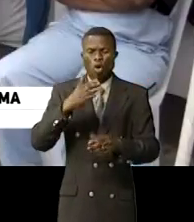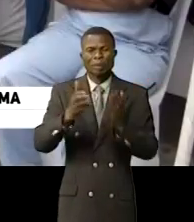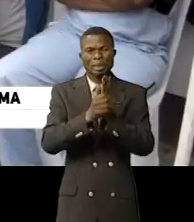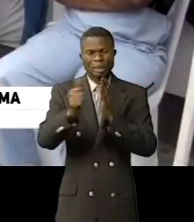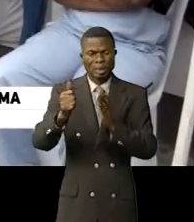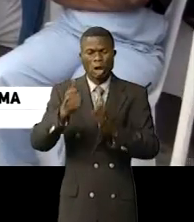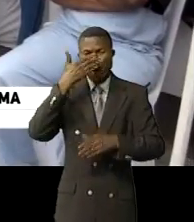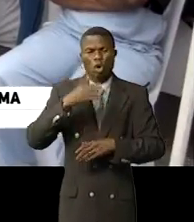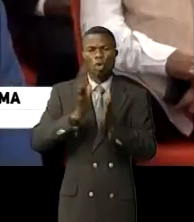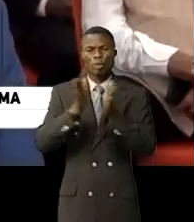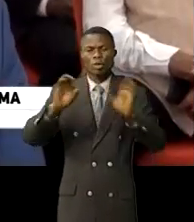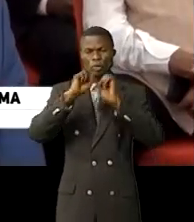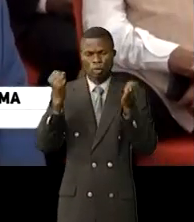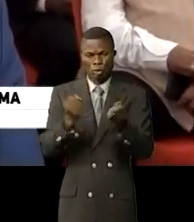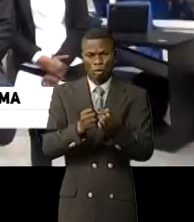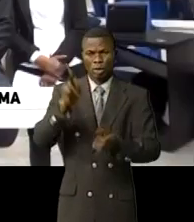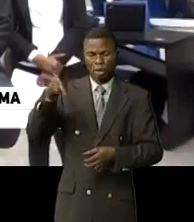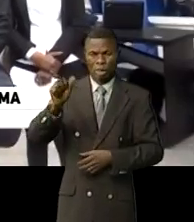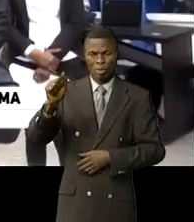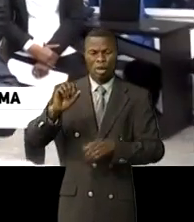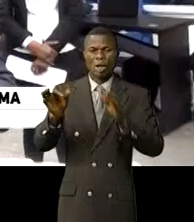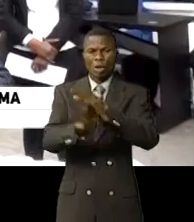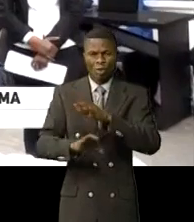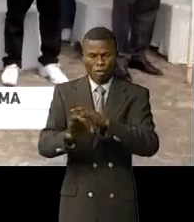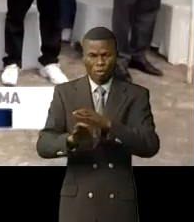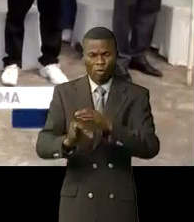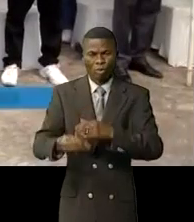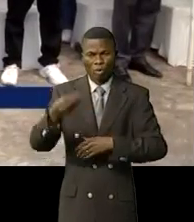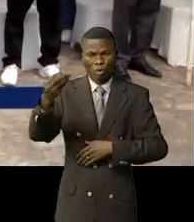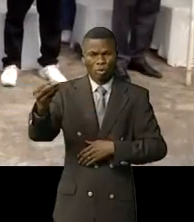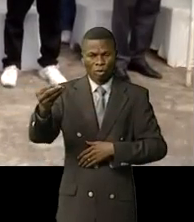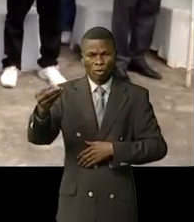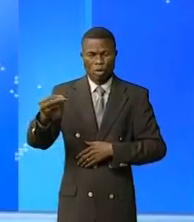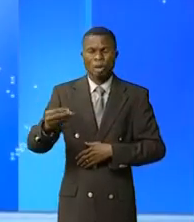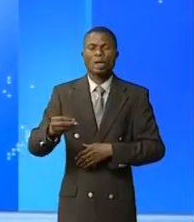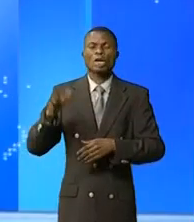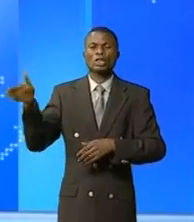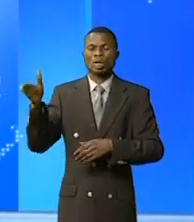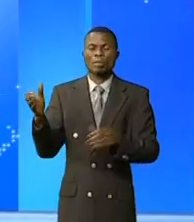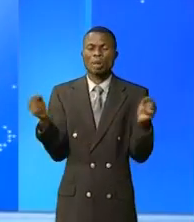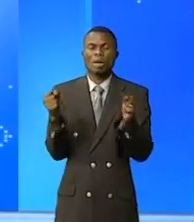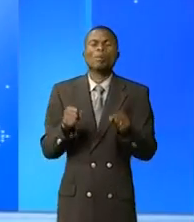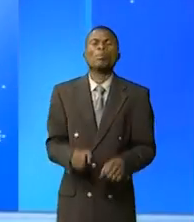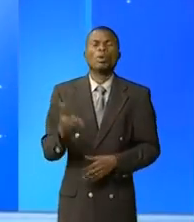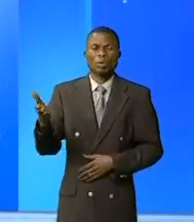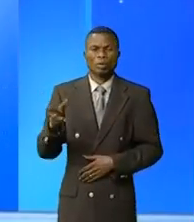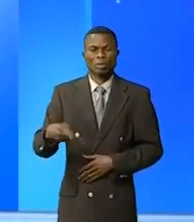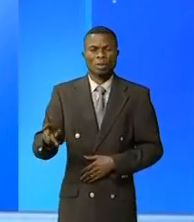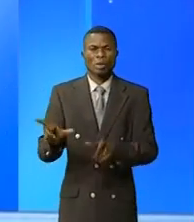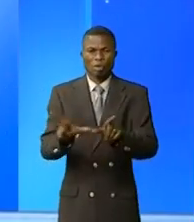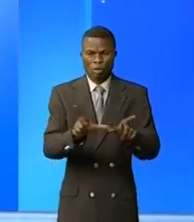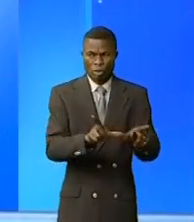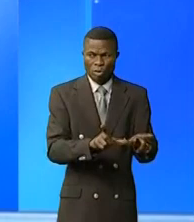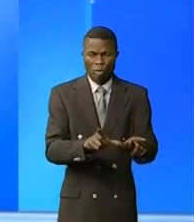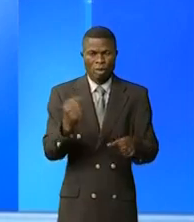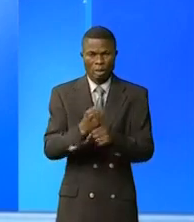ouvrage social des Padiat Foundation sera doté d'une morgue. La province de Lualaba a lors